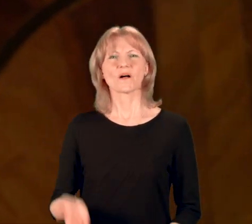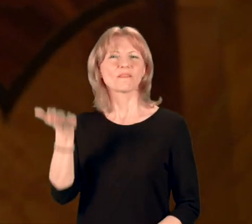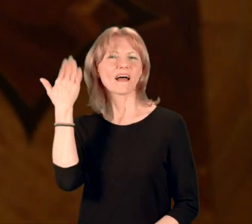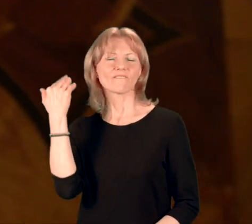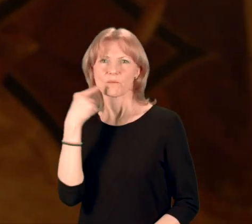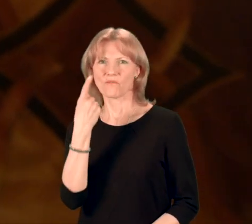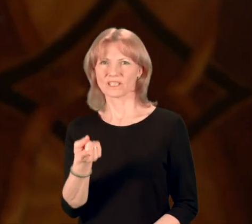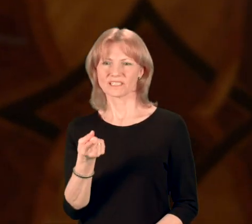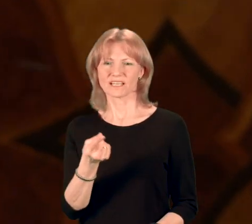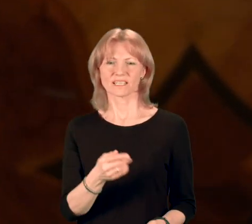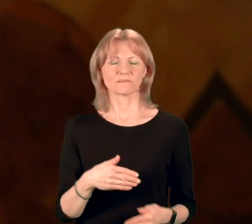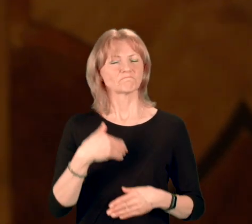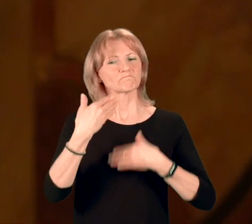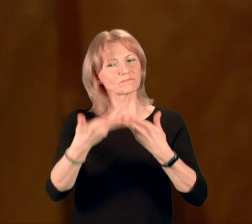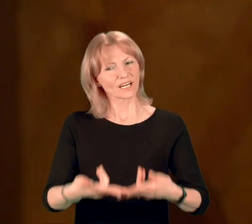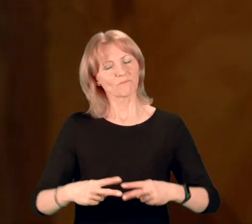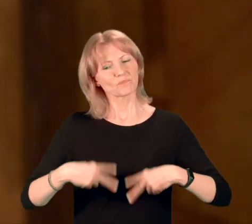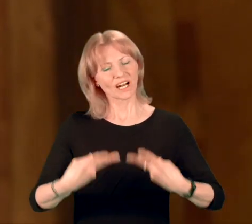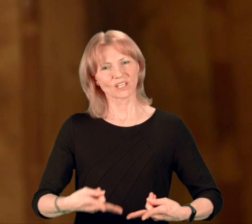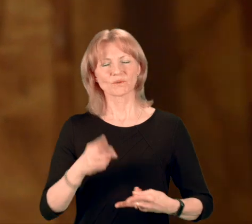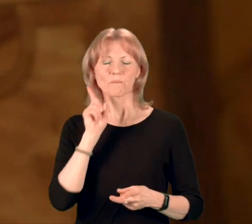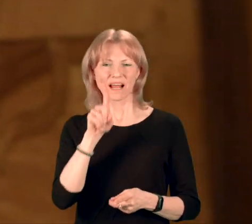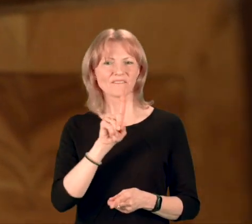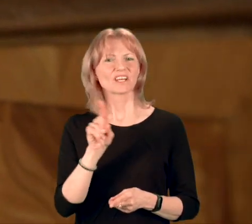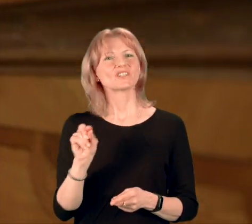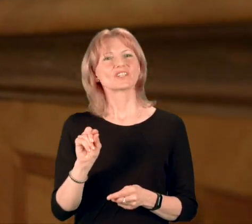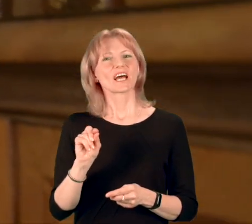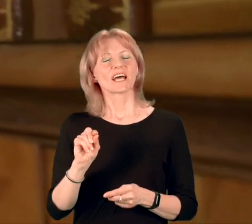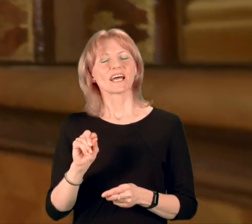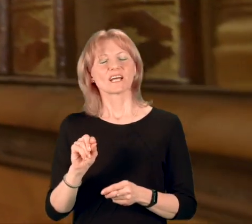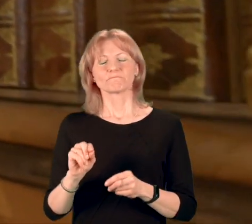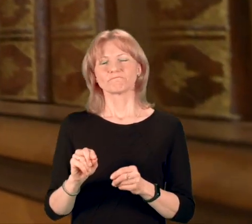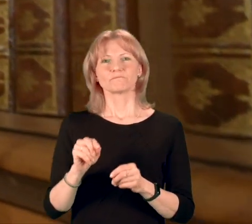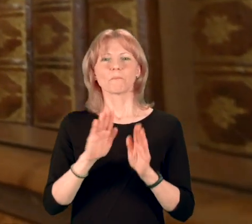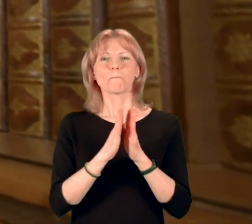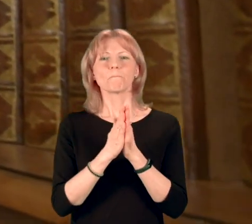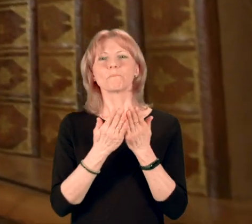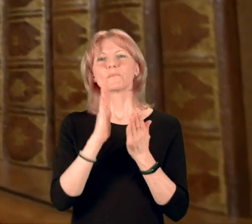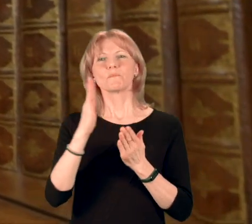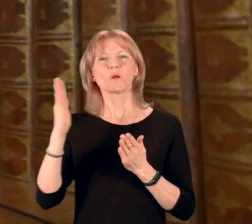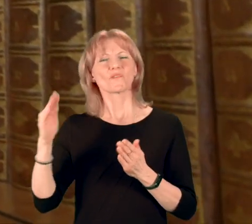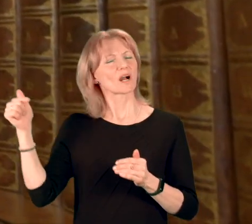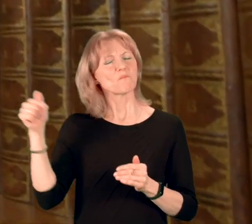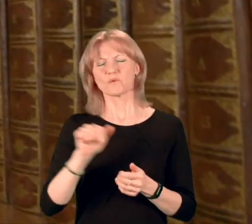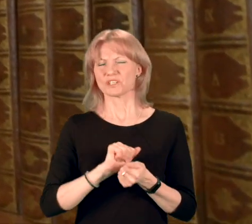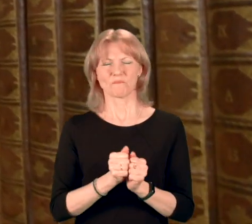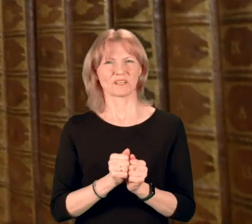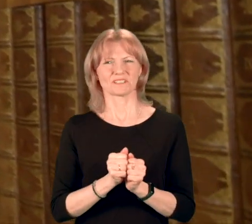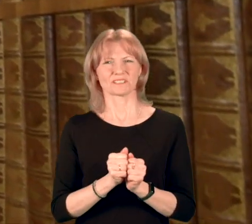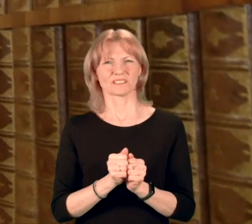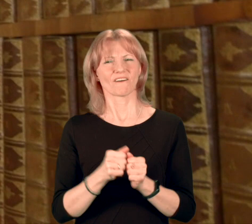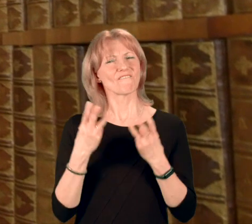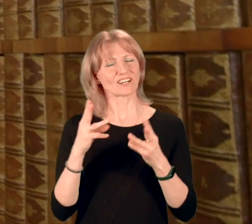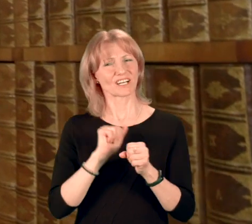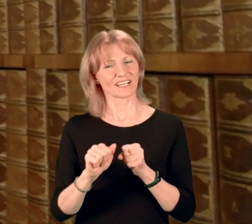Dawne powiedzenie przekazuje prawdę, że klasztor bez biblioteki jest jak twierdza bez arsenału. Jasna Góra posiada